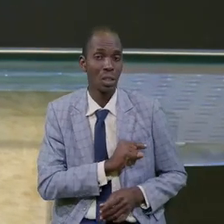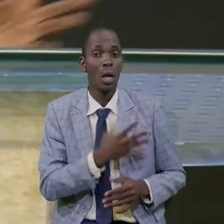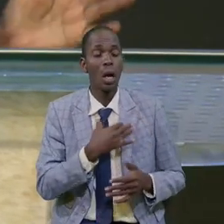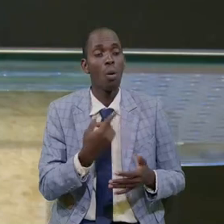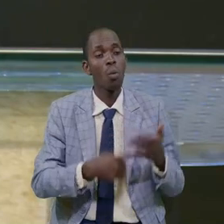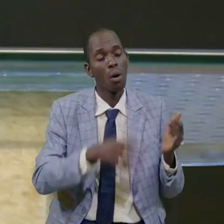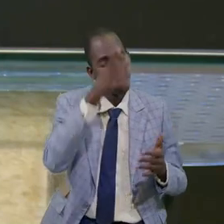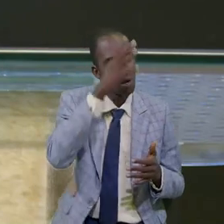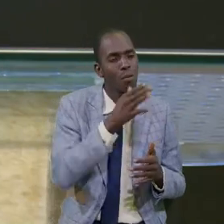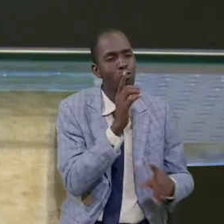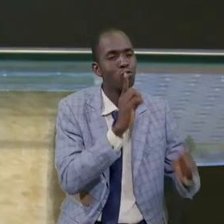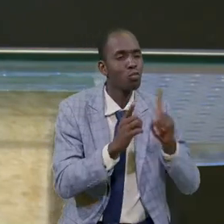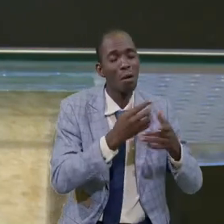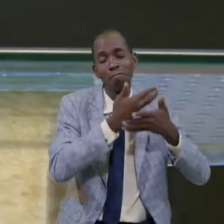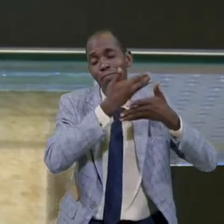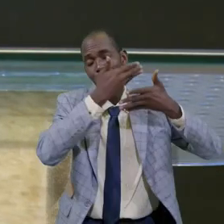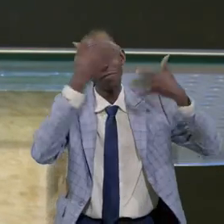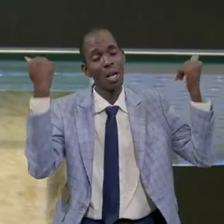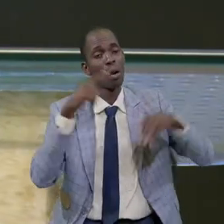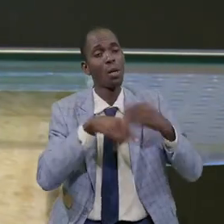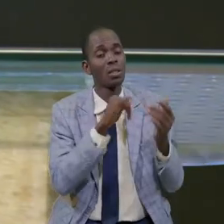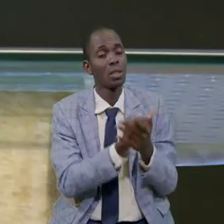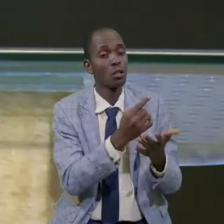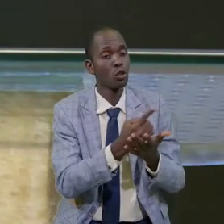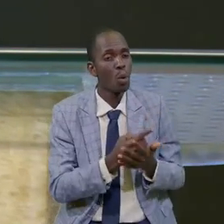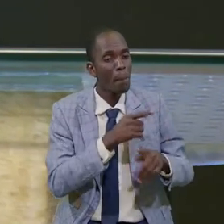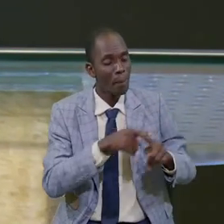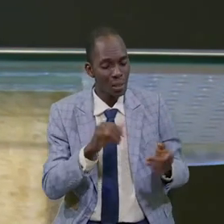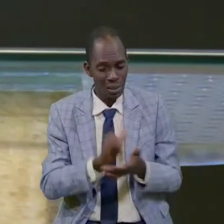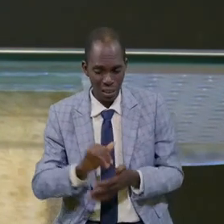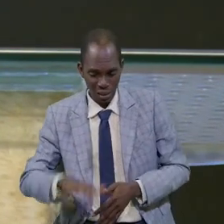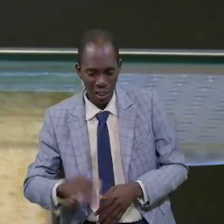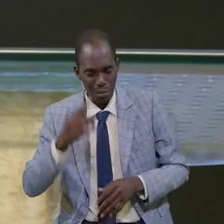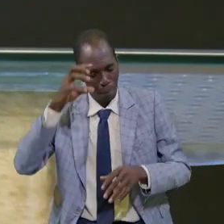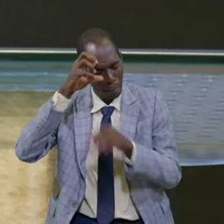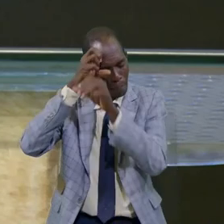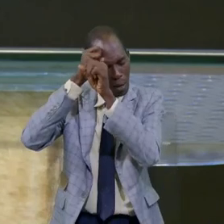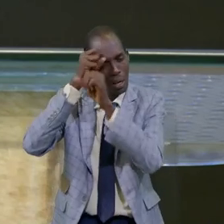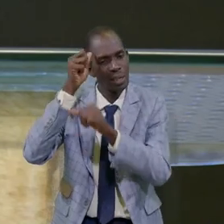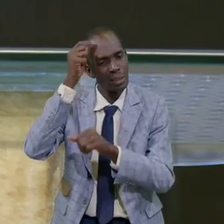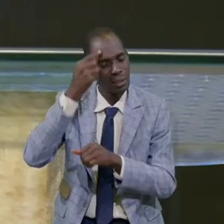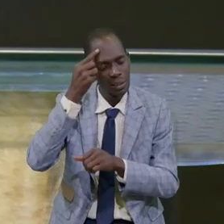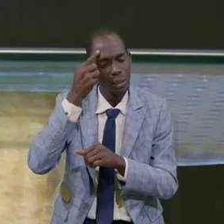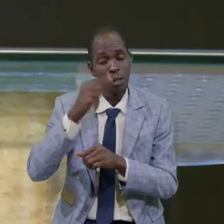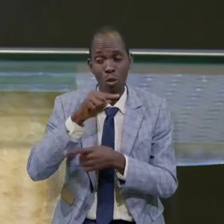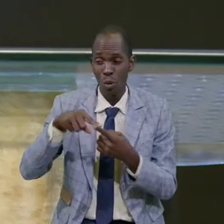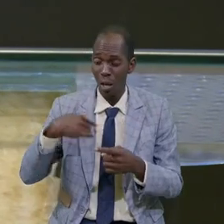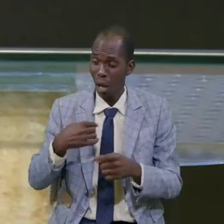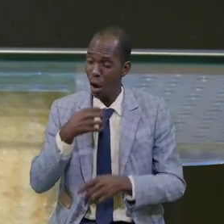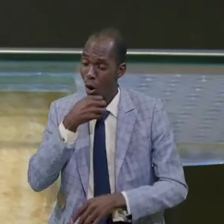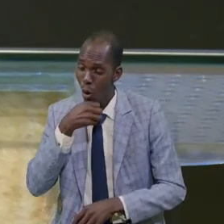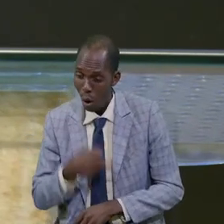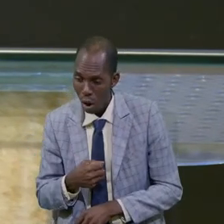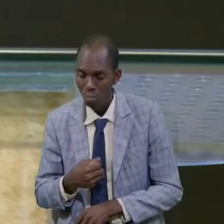et on oublie et après avoir mangé, l'enfant maintenant il ressasse cela. D'accord, lorsque j'aurai